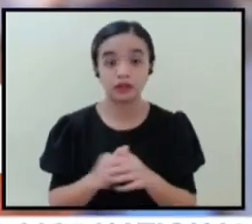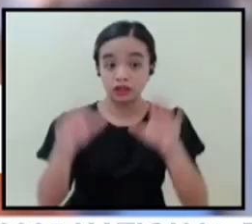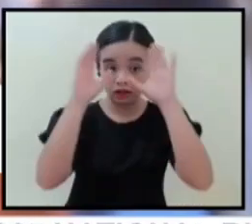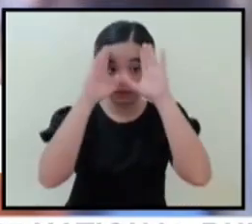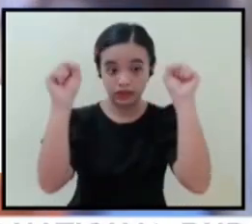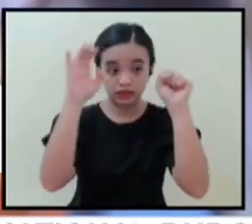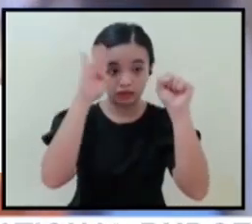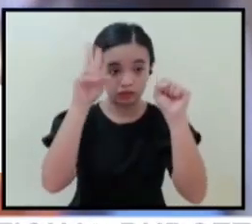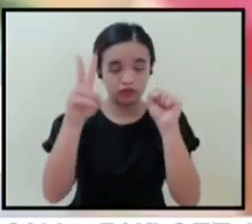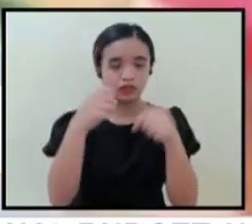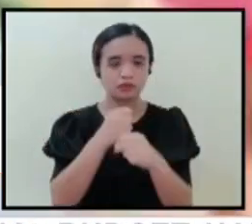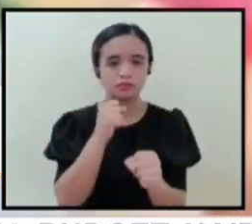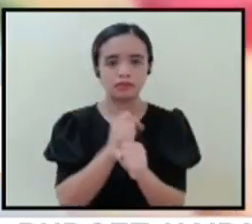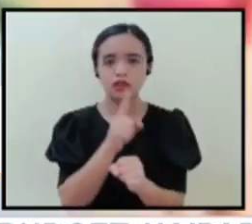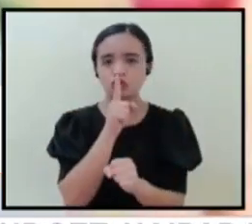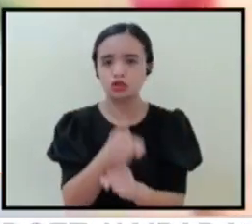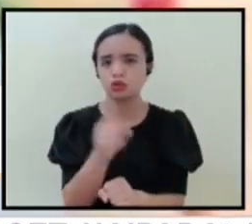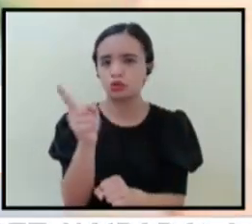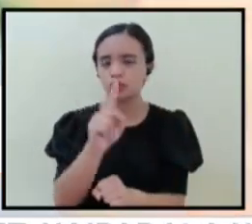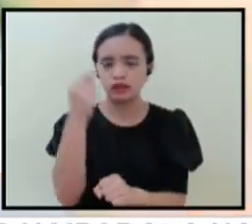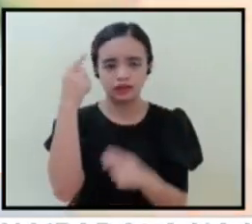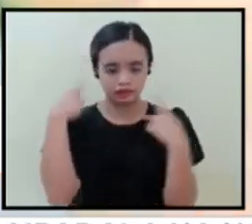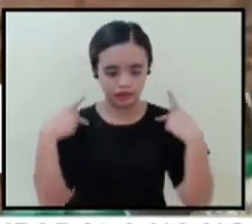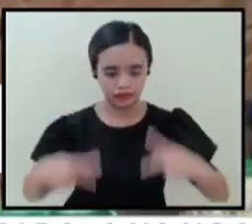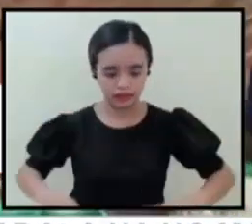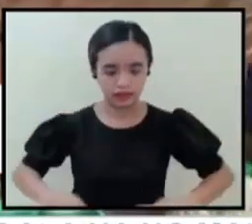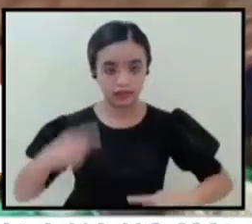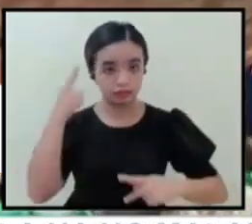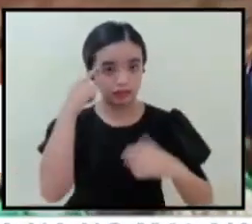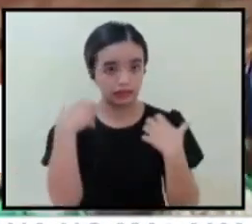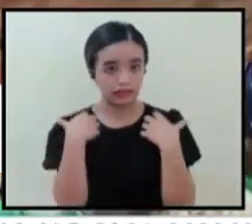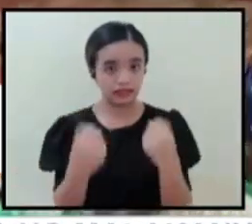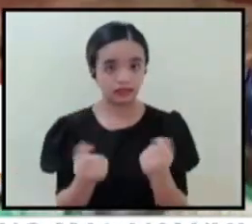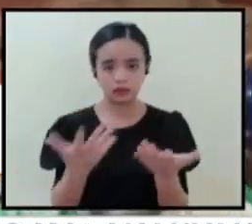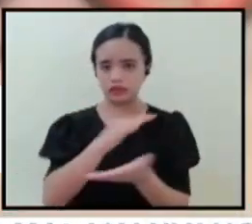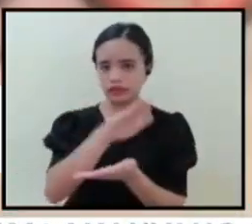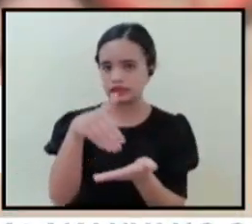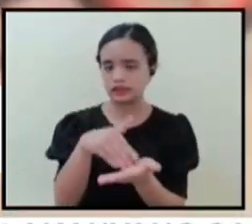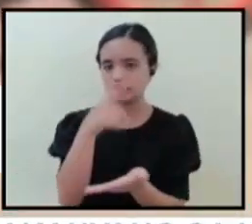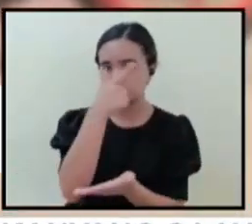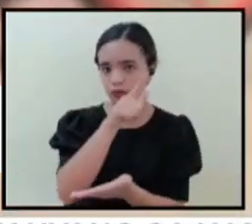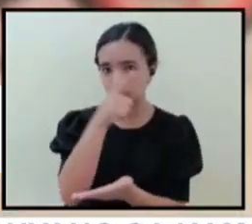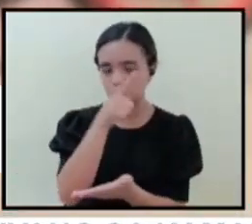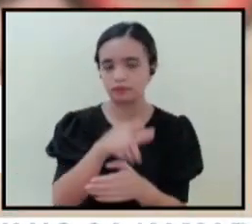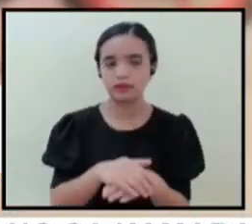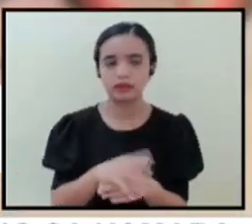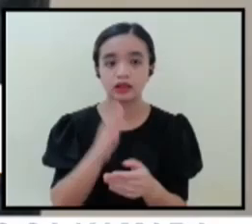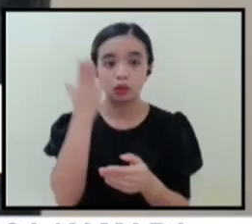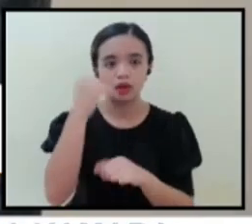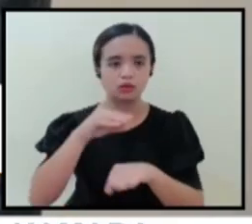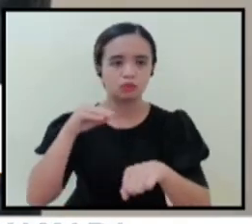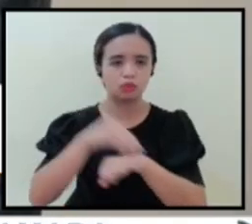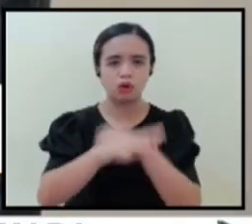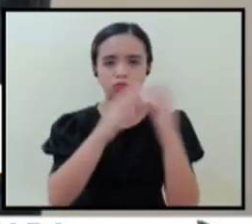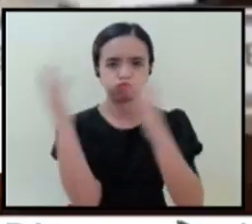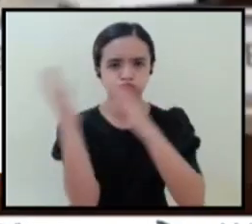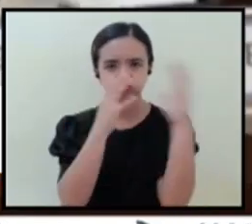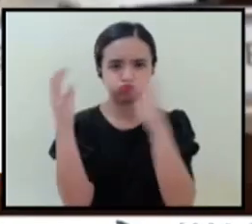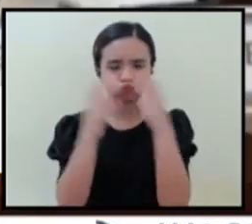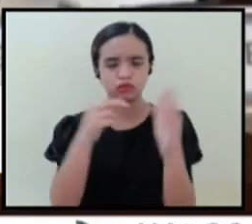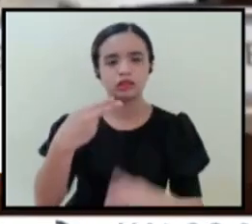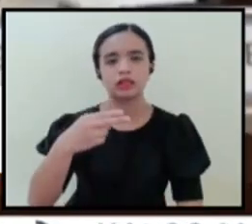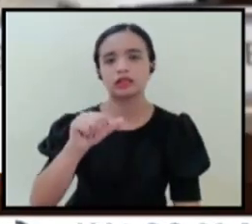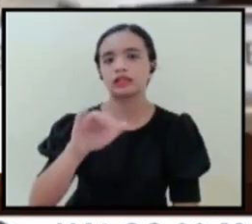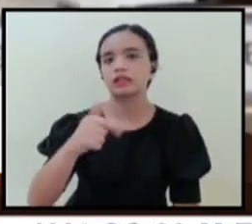ang physical at mental health ng mga evacuee sa Central Luzon na apektado ng panalasa ng bagyong Karina Tabagat. Meron tayong mga